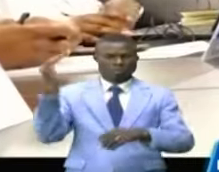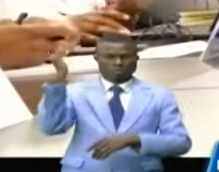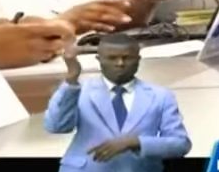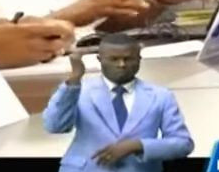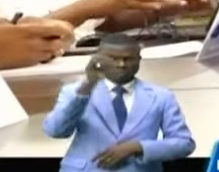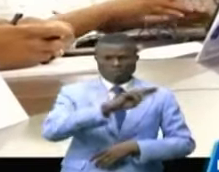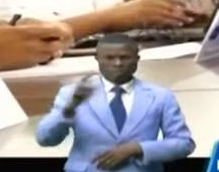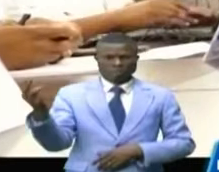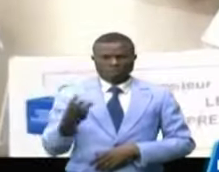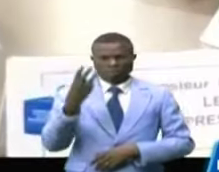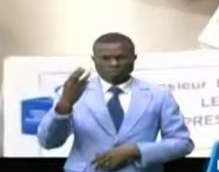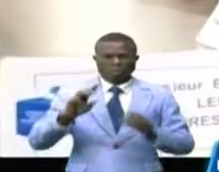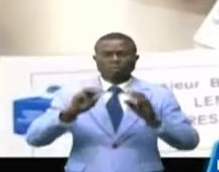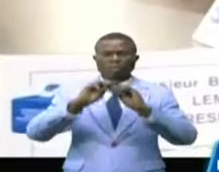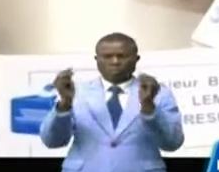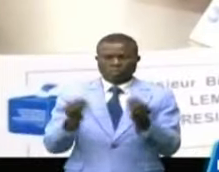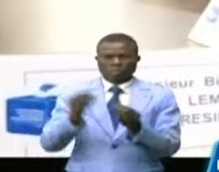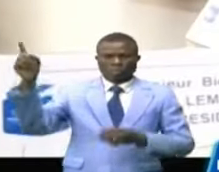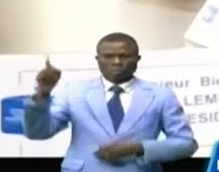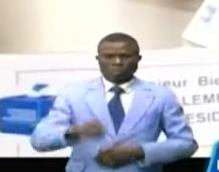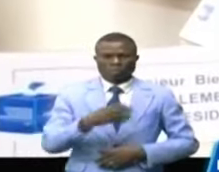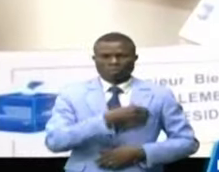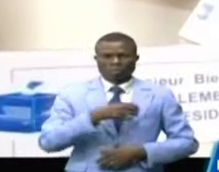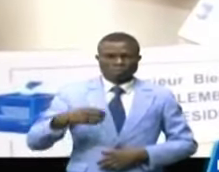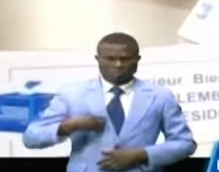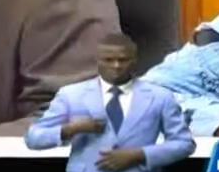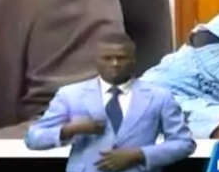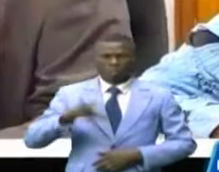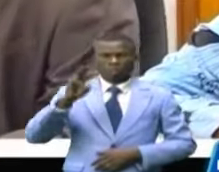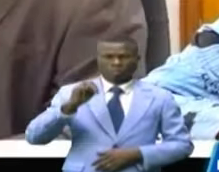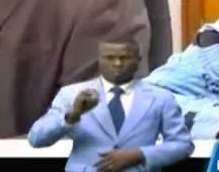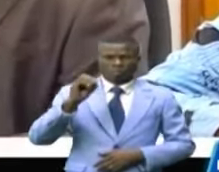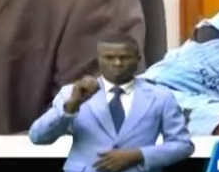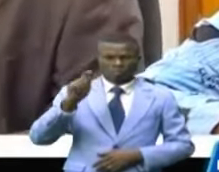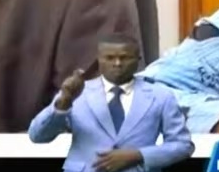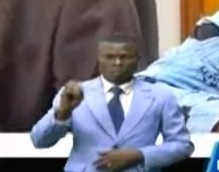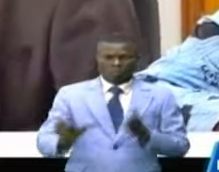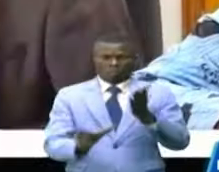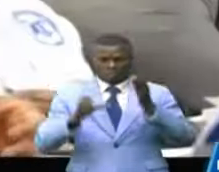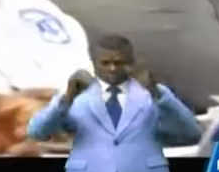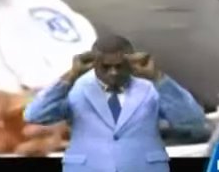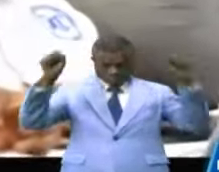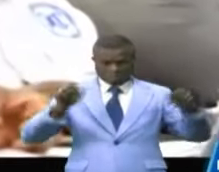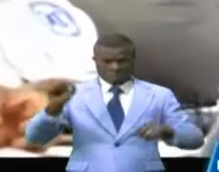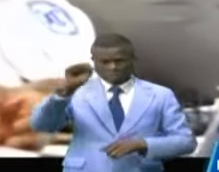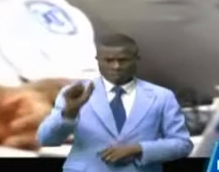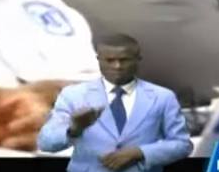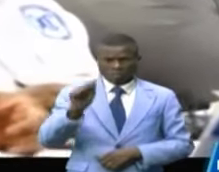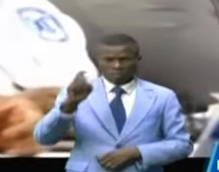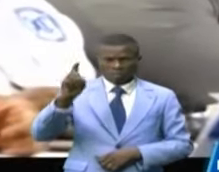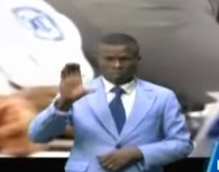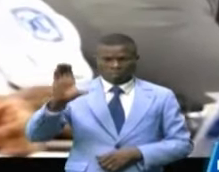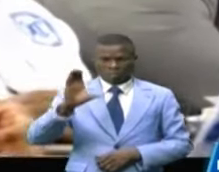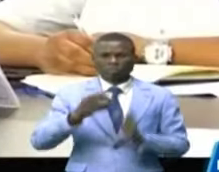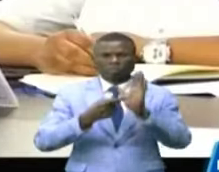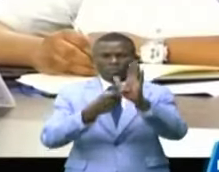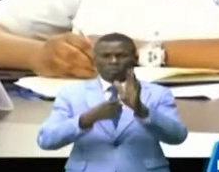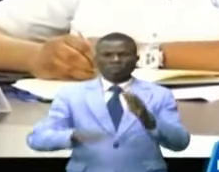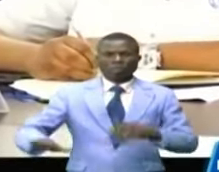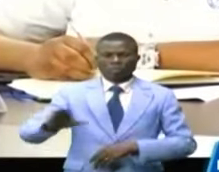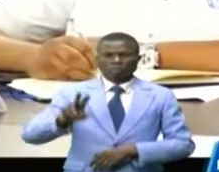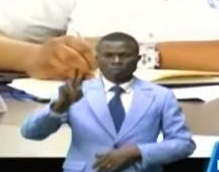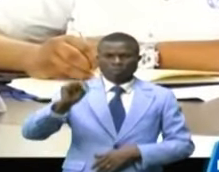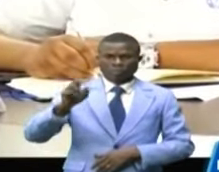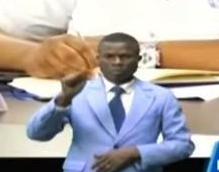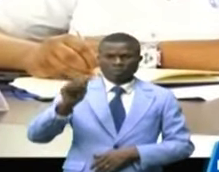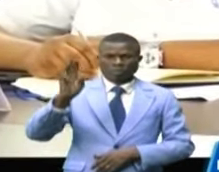La délégation conduite par Mme Notema Tipwadia, vice-présidente de la SADC, représentant la Namibie, est composée